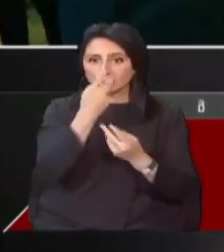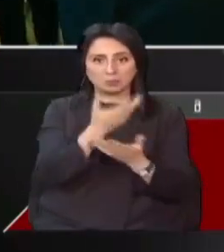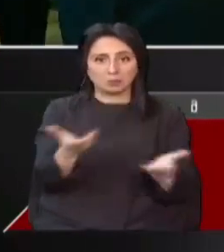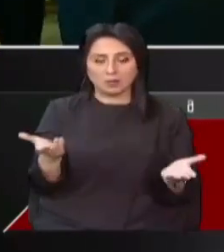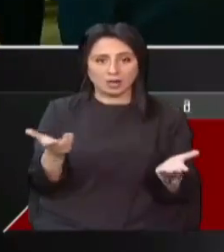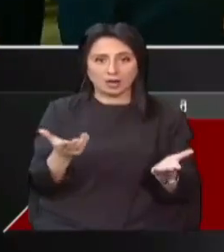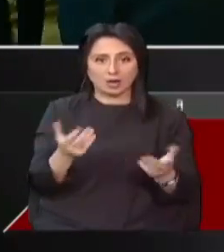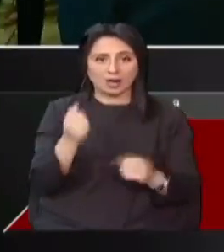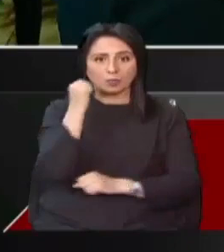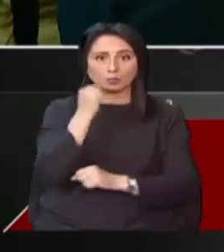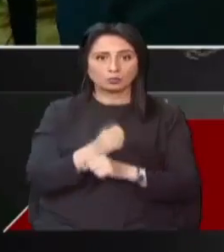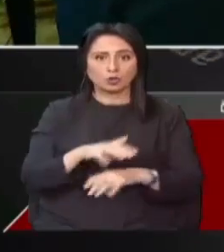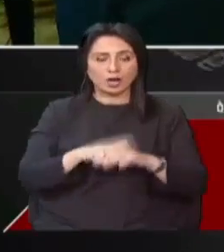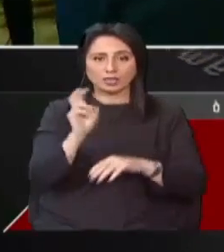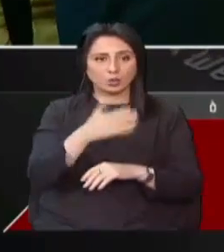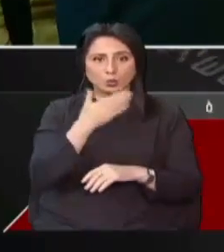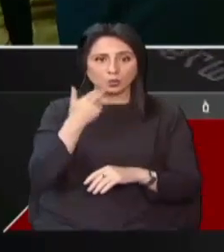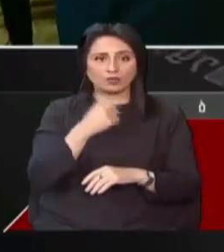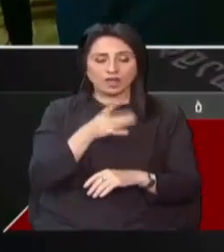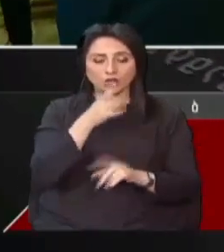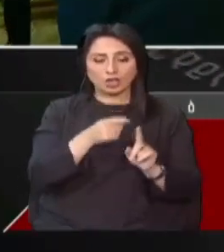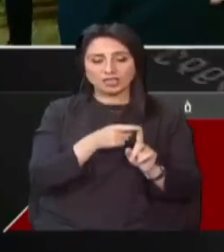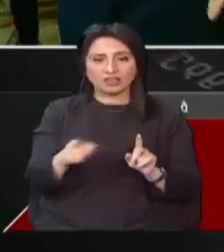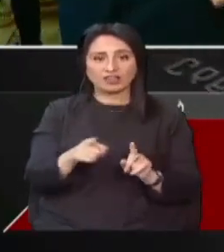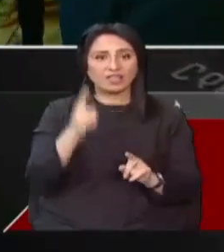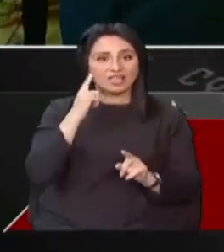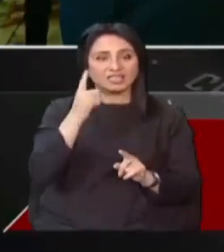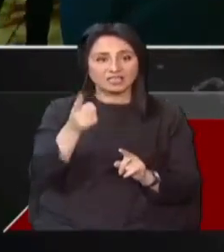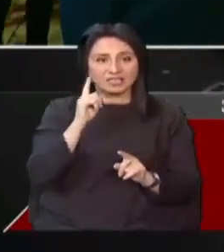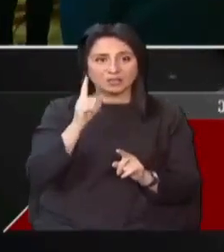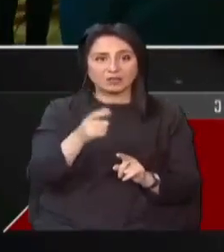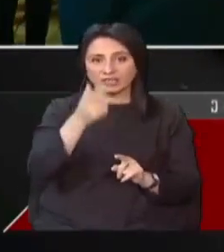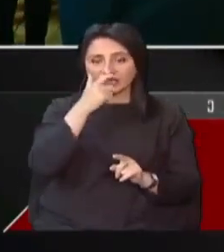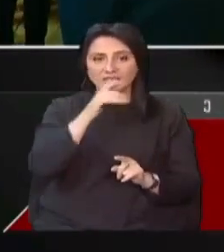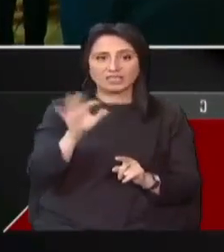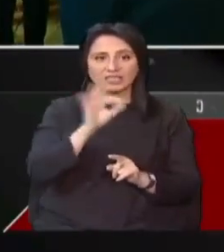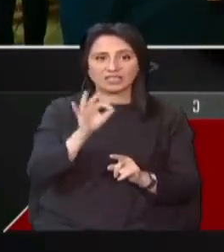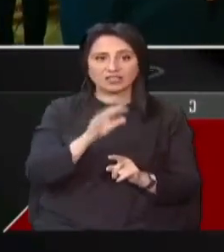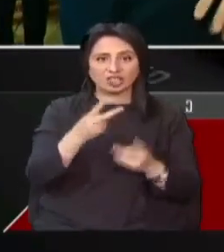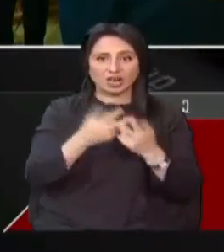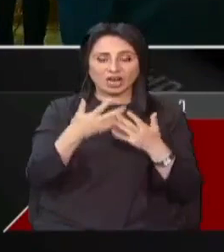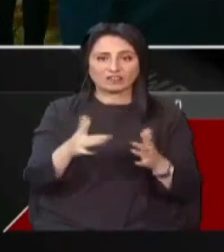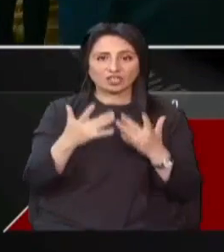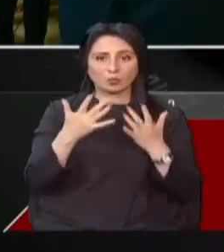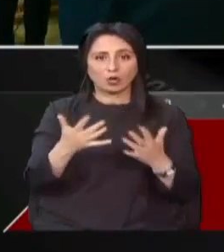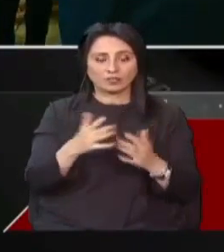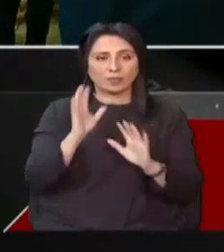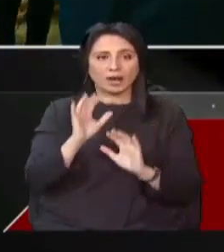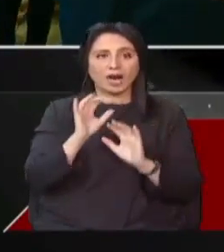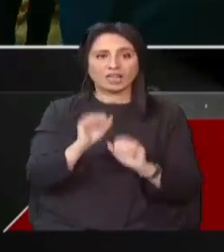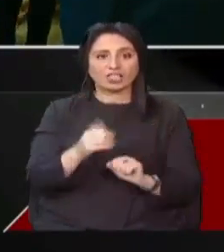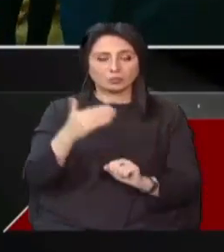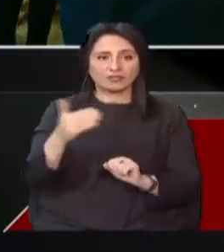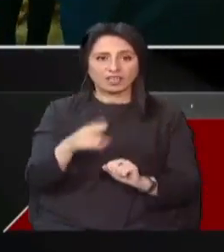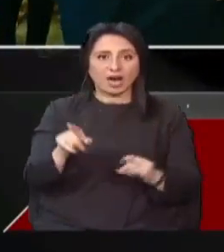გვინახავს მაღაროელების აქციაზე. გარკვეული დროის განმავლობაში კი ისმოდა მიხეილ სააკაშვილის გათავისუფლების მოთხოვნა მისი მხარდამჭერების